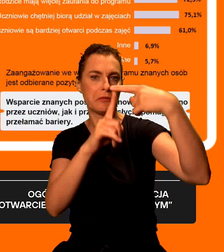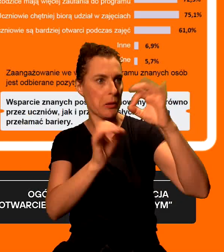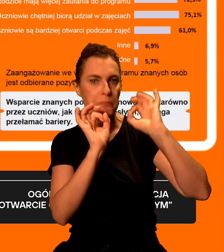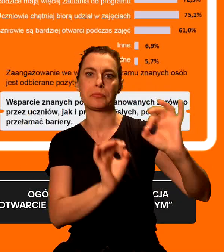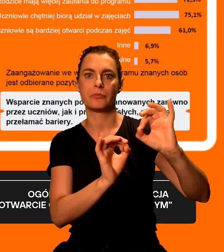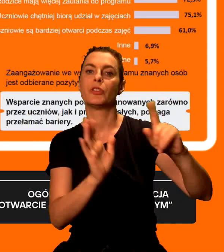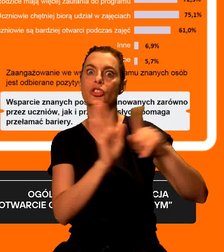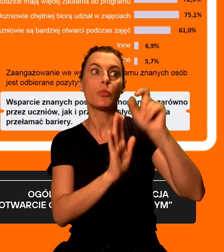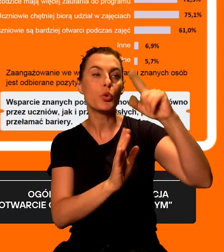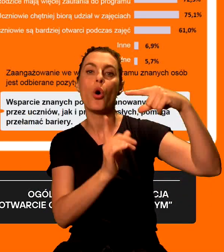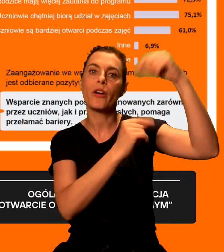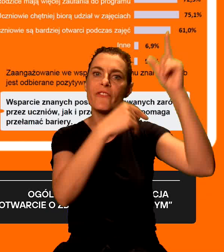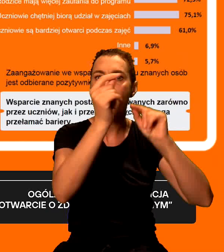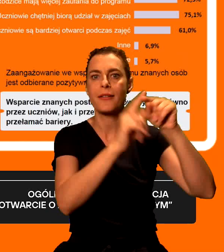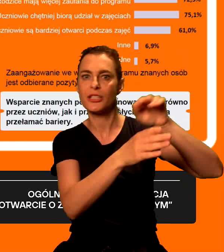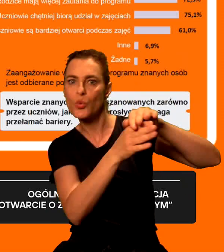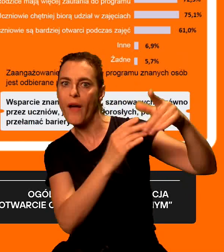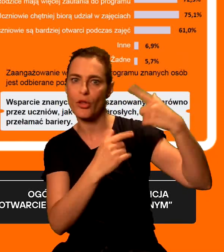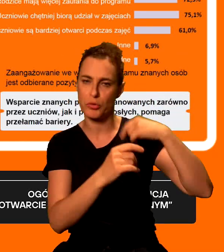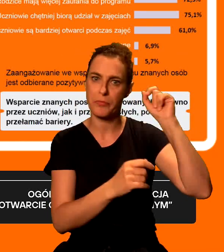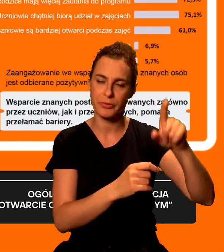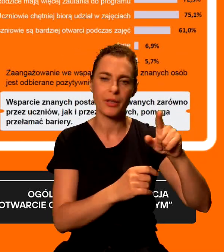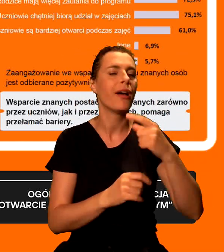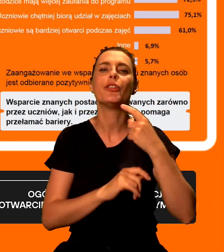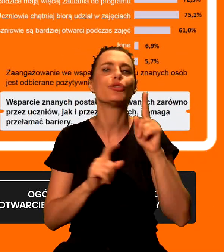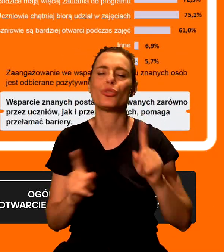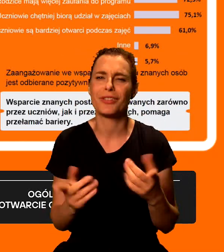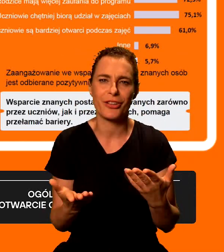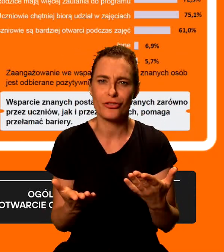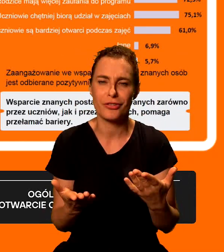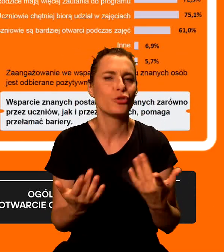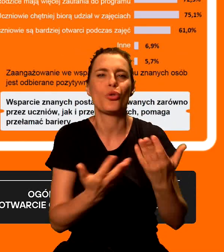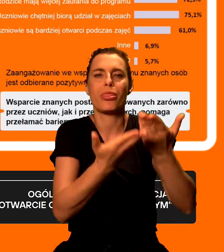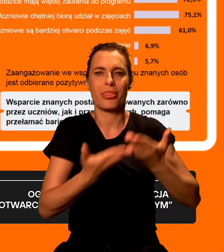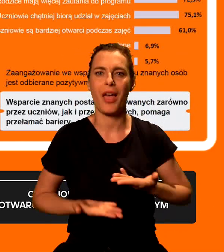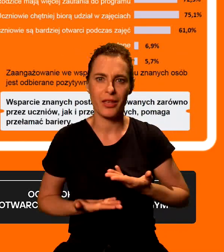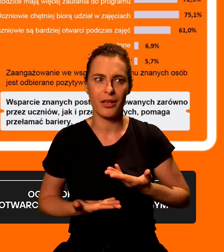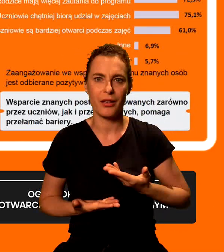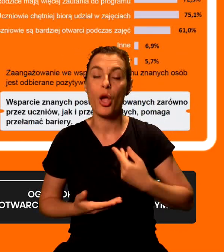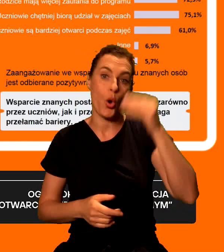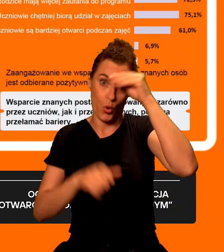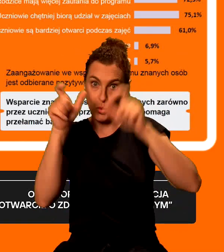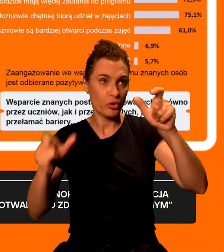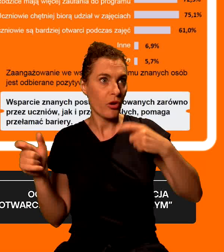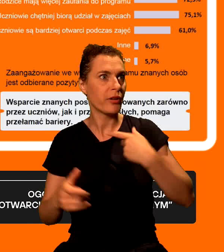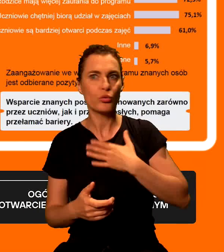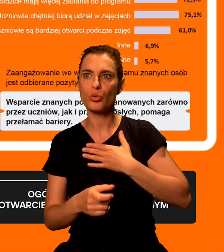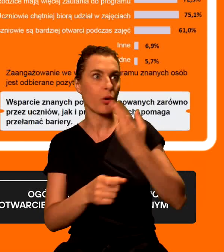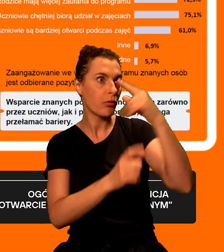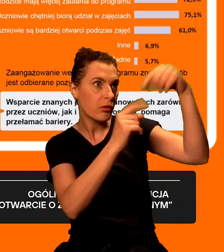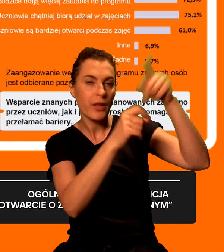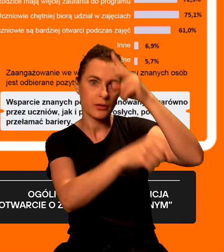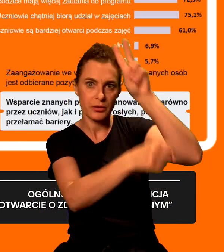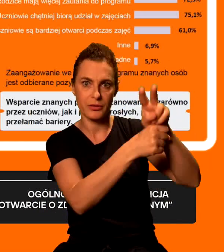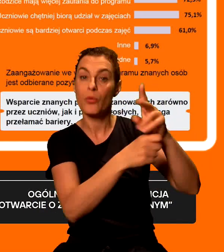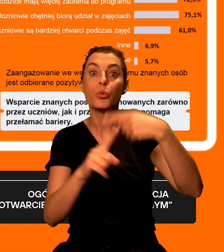to, że są znane osoby. I teraz co to robi, co to daje? Uczniowie, przepraszam, uczniowie mają więcej zaufania. Rodzice